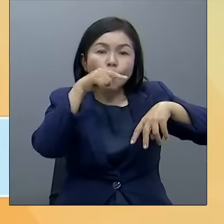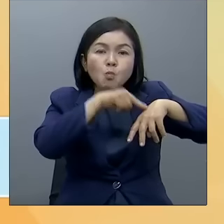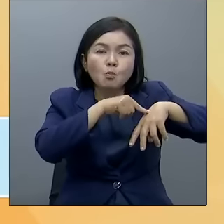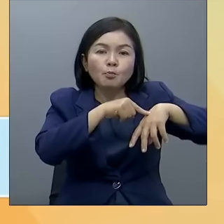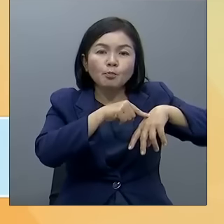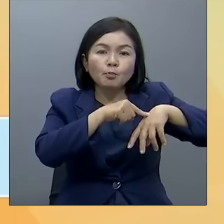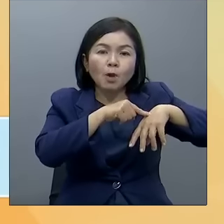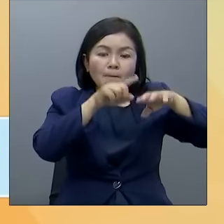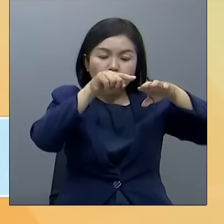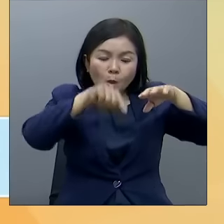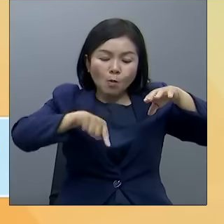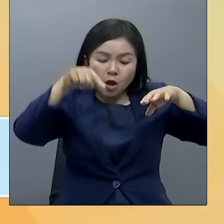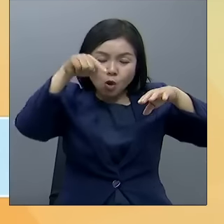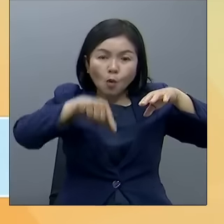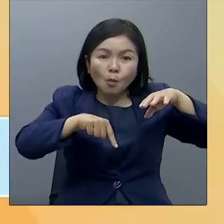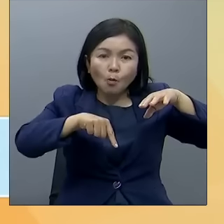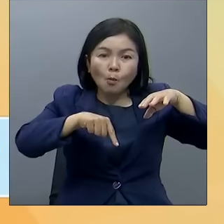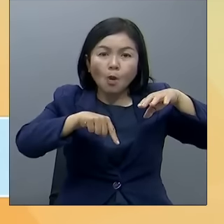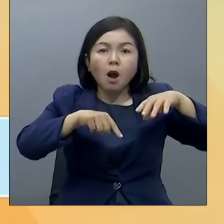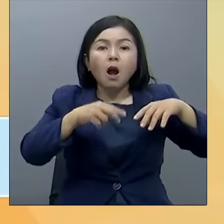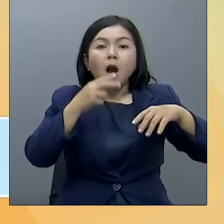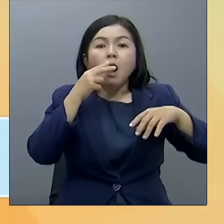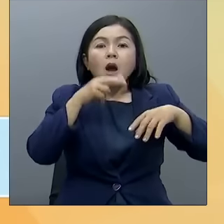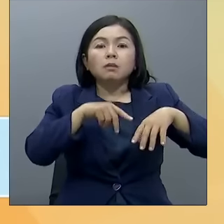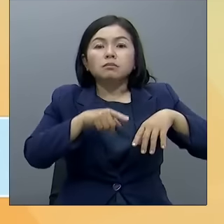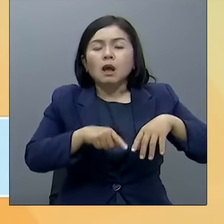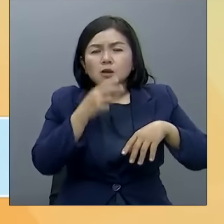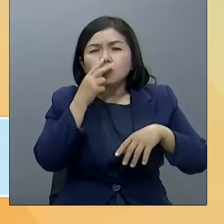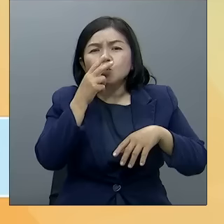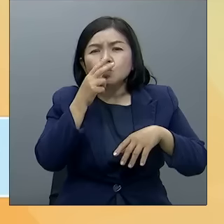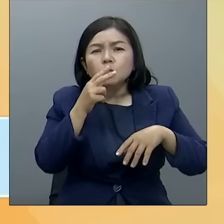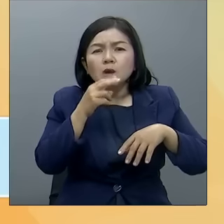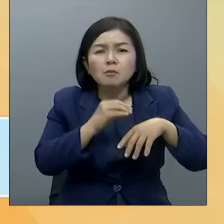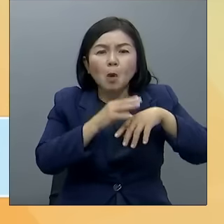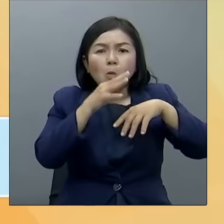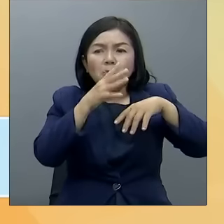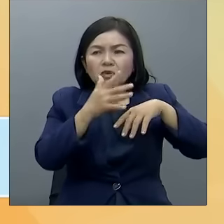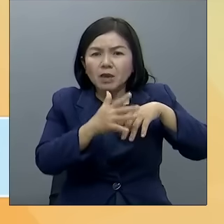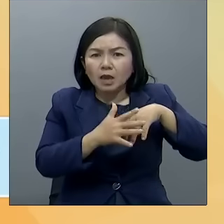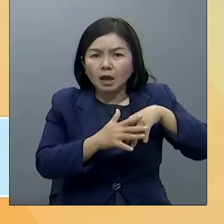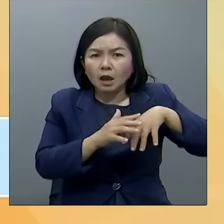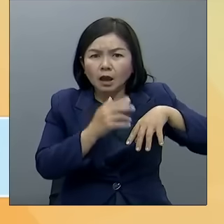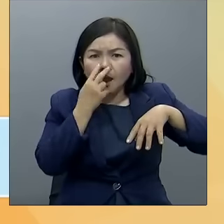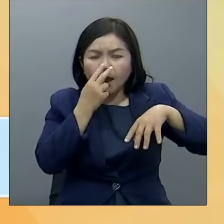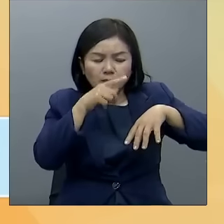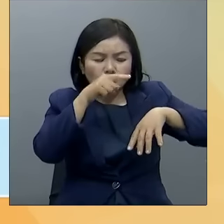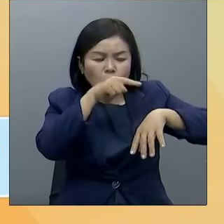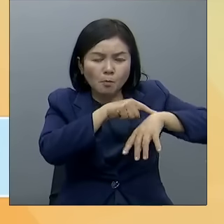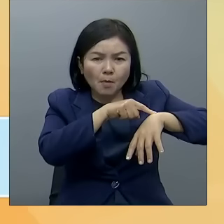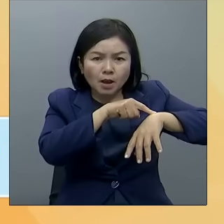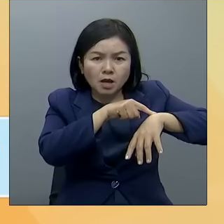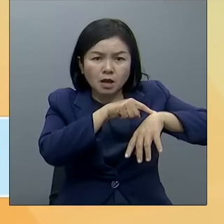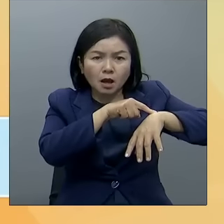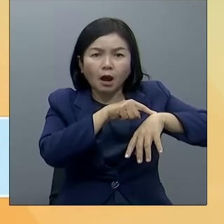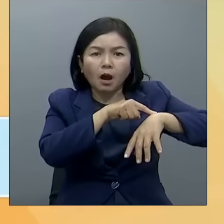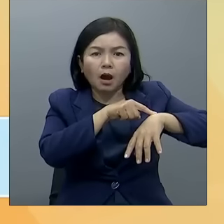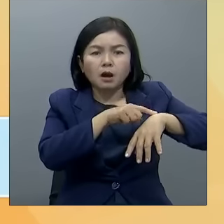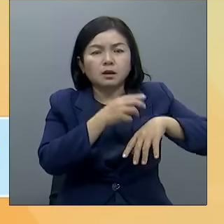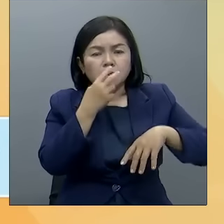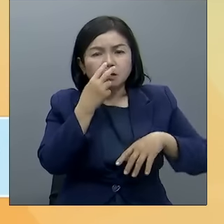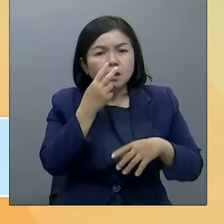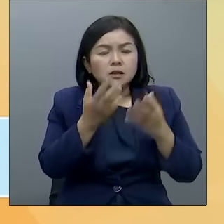ของรอยนิ้วมือ แล้วไม่ค่อยยังไม่คืน แล้วไม่คืนตัว มันจะจมลง มันจะจมไปเลยถูกต้อง จมเหมือนถุงน้ำอย่างเงี้ย ใช่ครับถูกต้องครับห